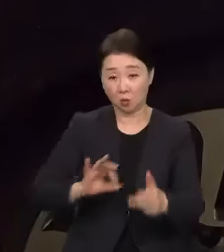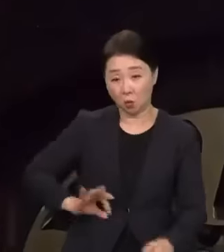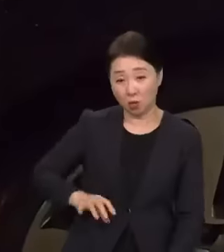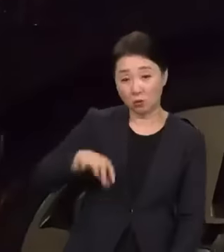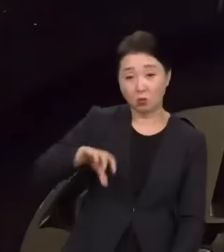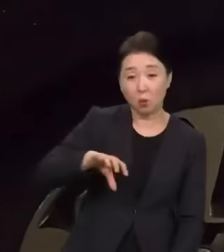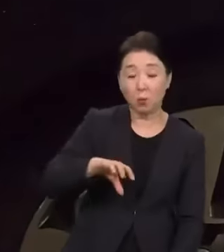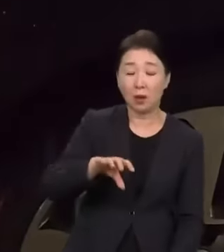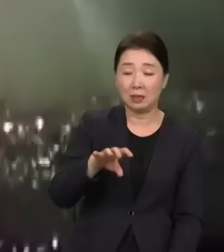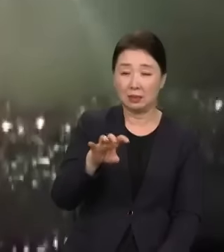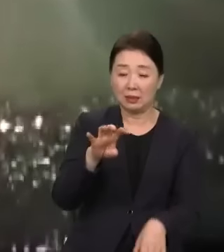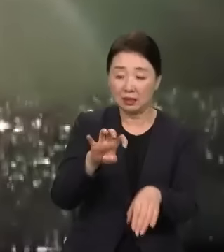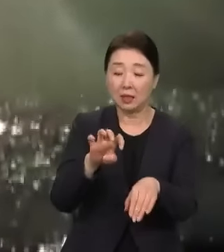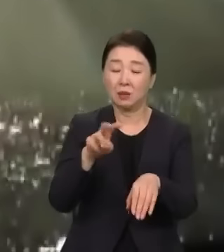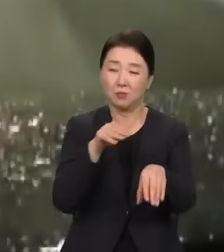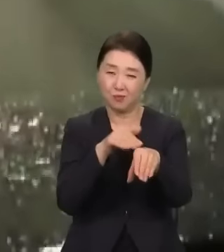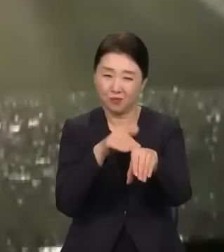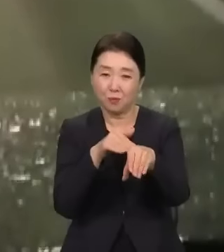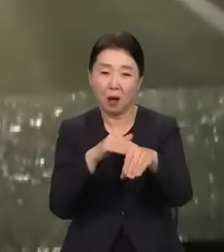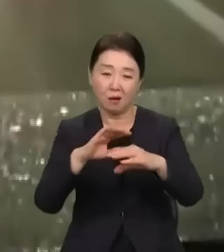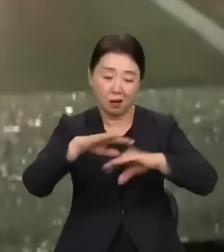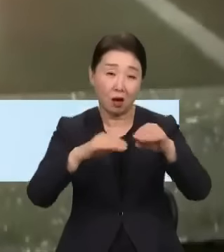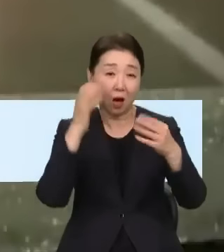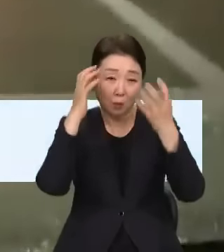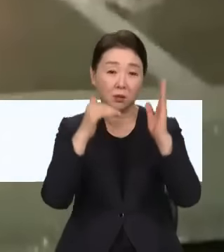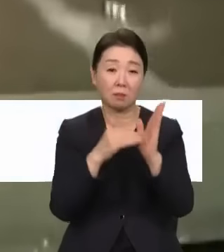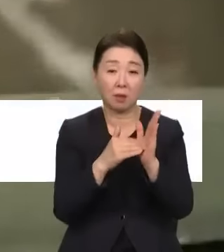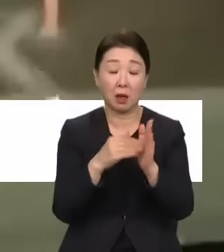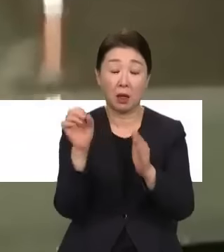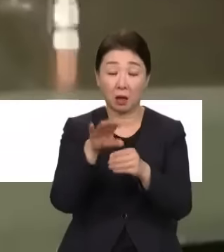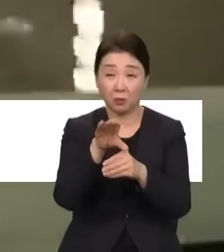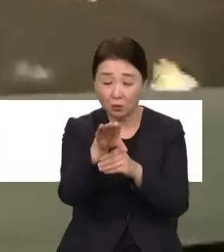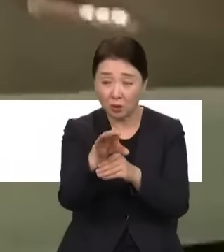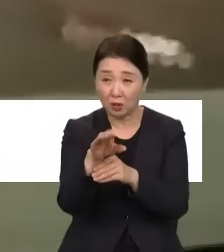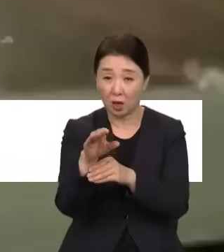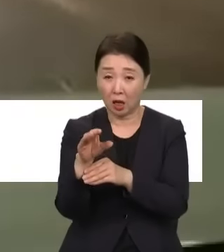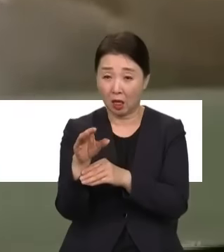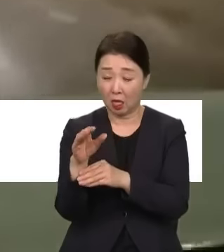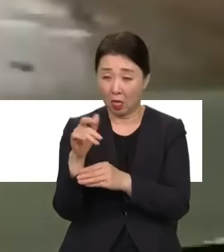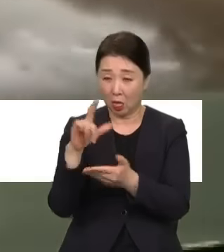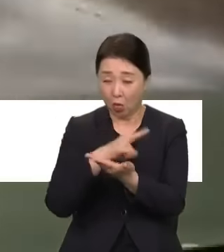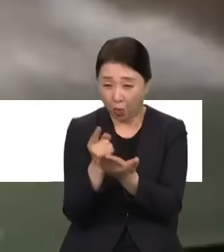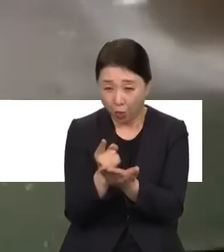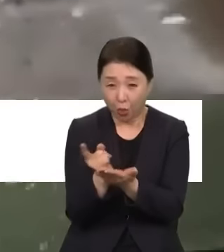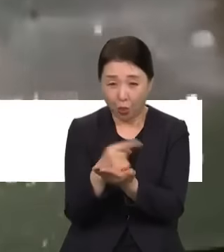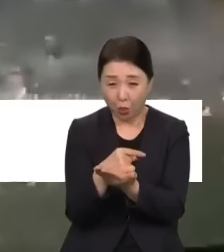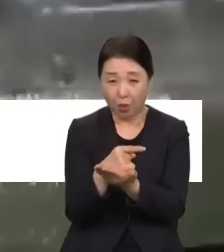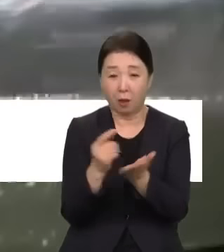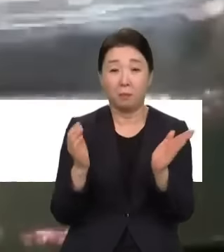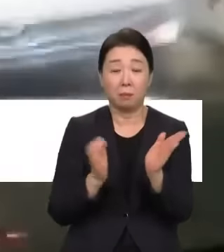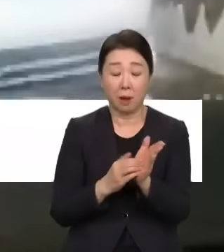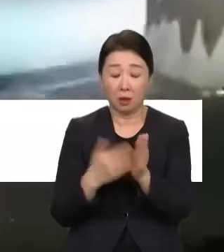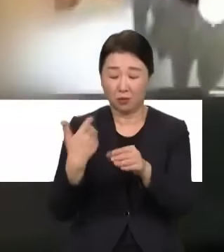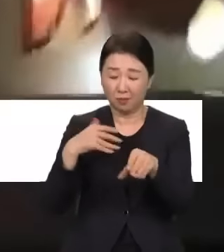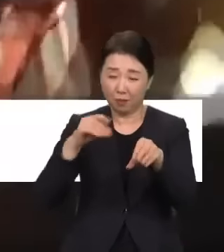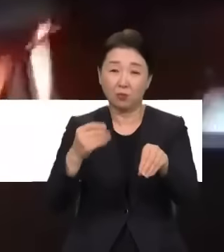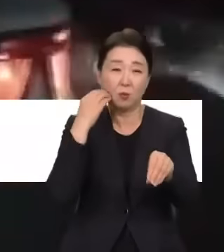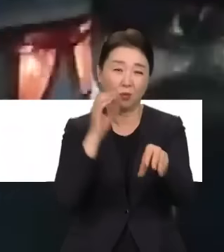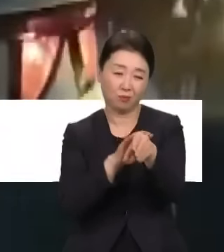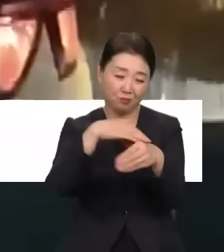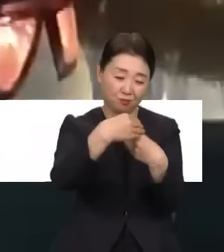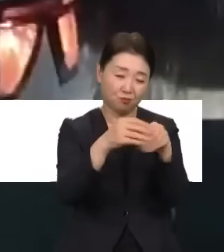일대가 아수라장이 됐습니다. 맨 앞에서 가던 승용차가 갑자기 속도를 줄였는데 뒤따르던 차들이 멈추지 못하고 한 대 뒤엉킨